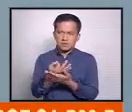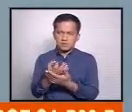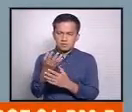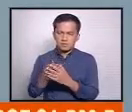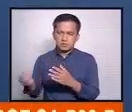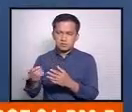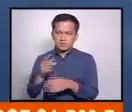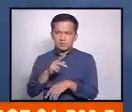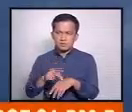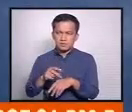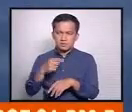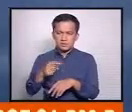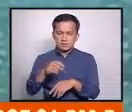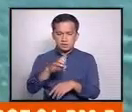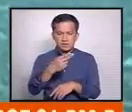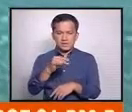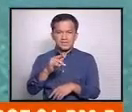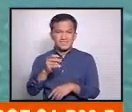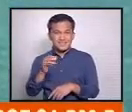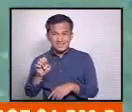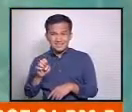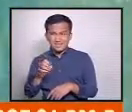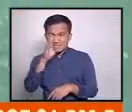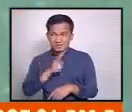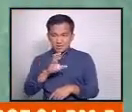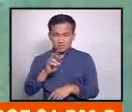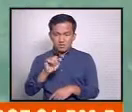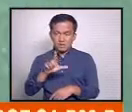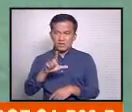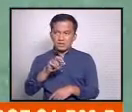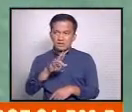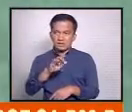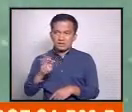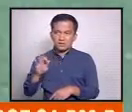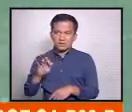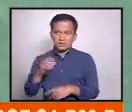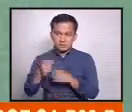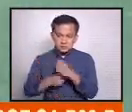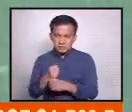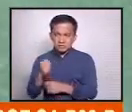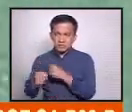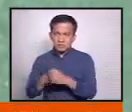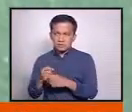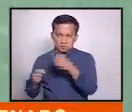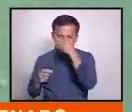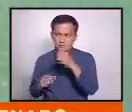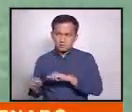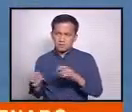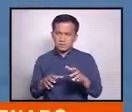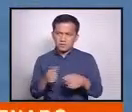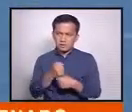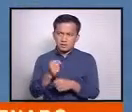monetary losses o nawawala sa Pilipinas sa kada ektarya ng nasisirang coral reef o bahura kada taon. Bunsod po ito ng pangingisda